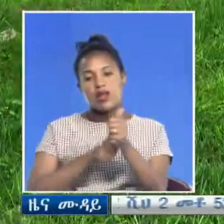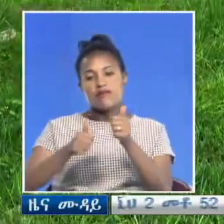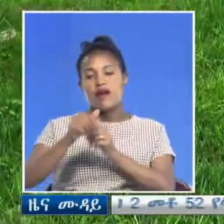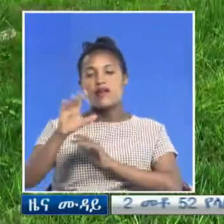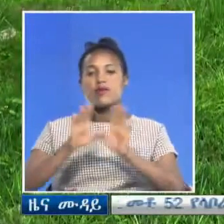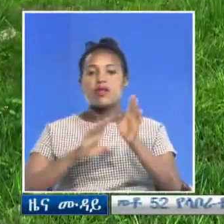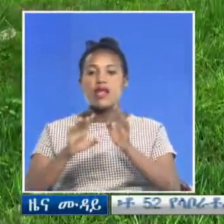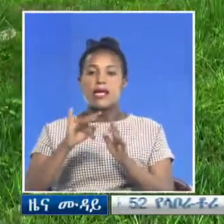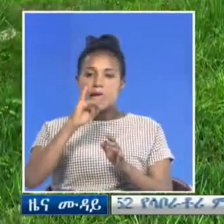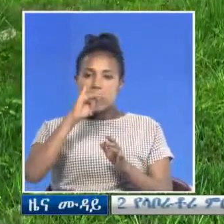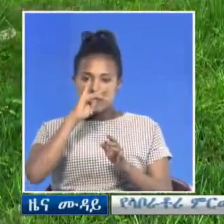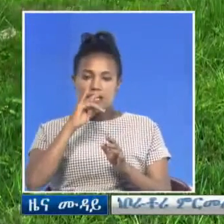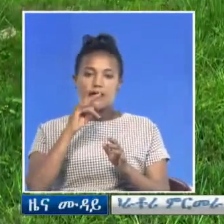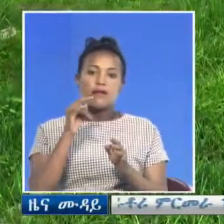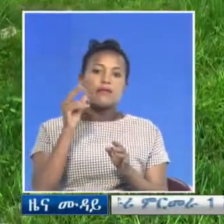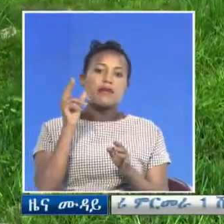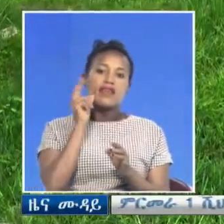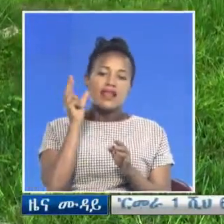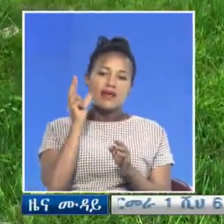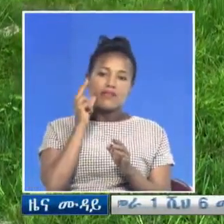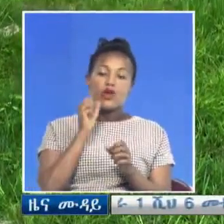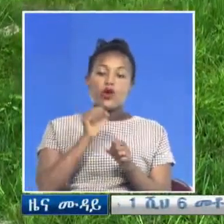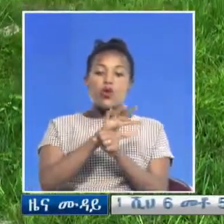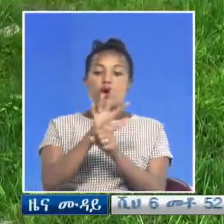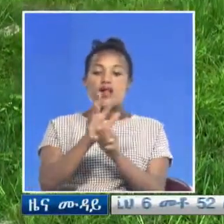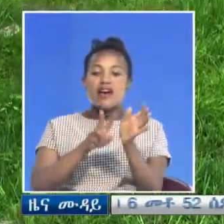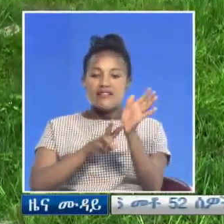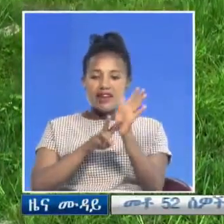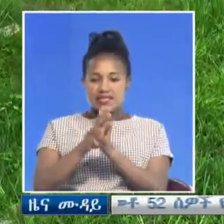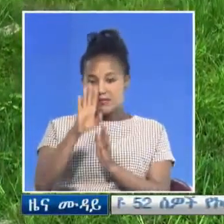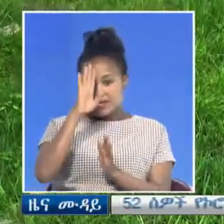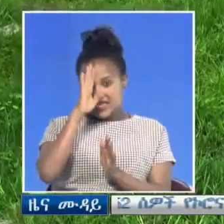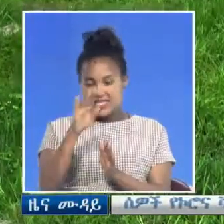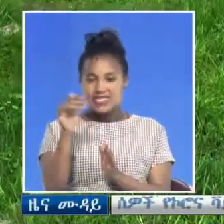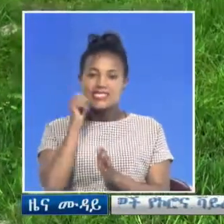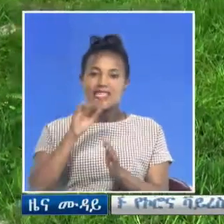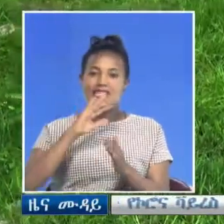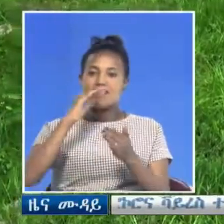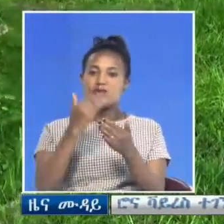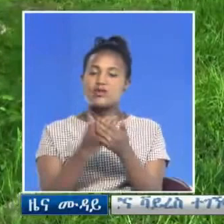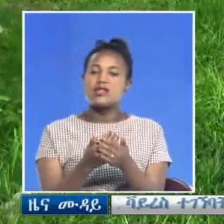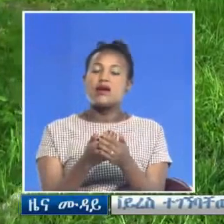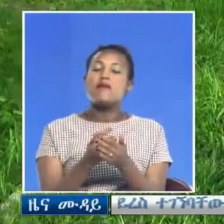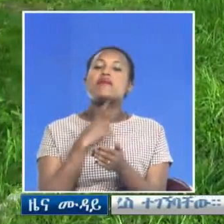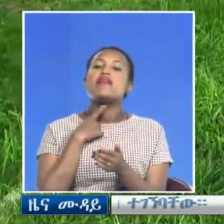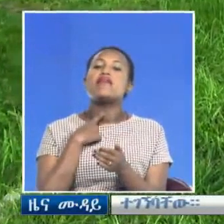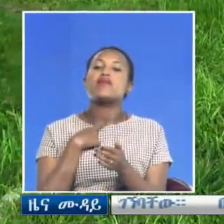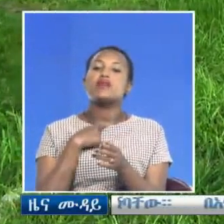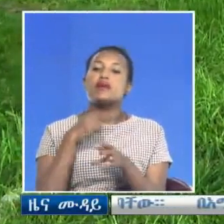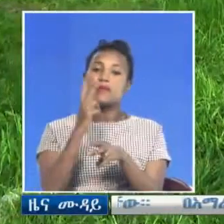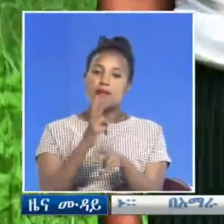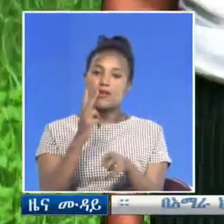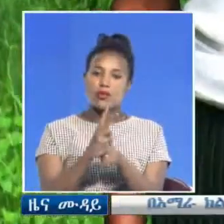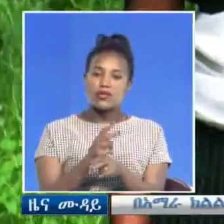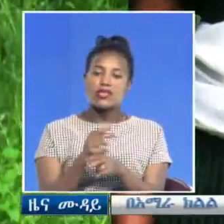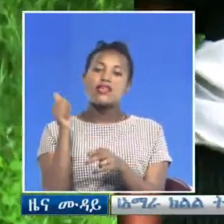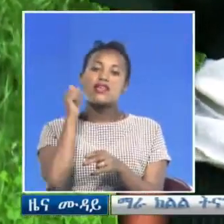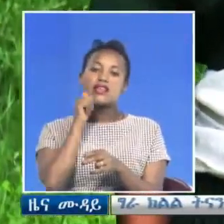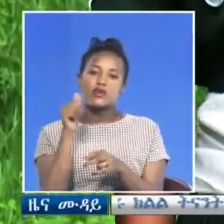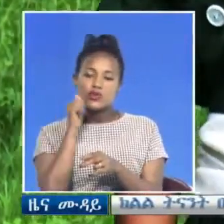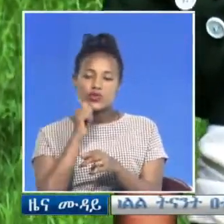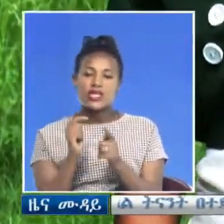አድርጎታል። ሕፃን ቤተልሔም ያምርም የኮሮና ቫይረስ መከሰት ሴት ልጃገረዶች በናፍቆት የሚጠብቁት